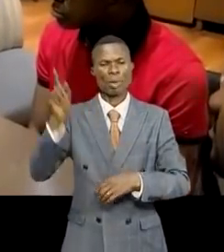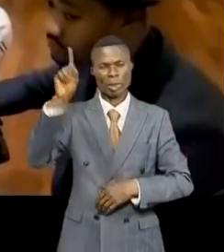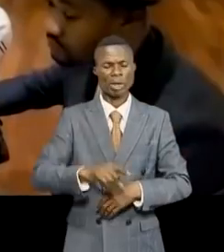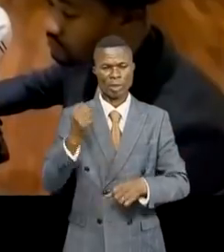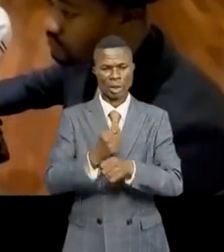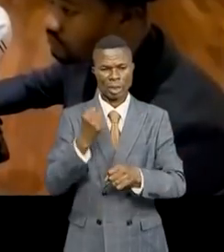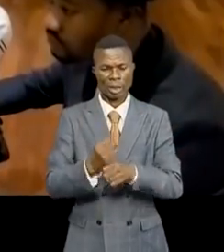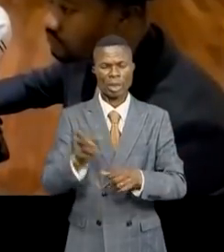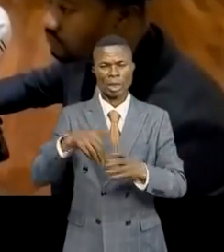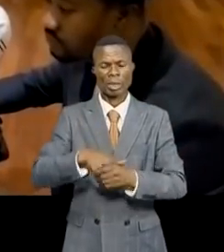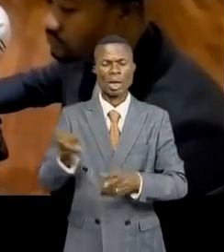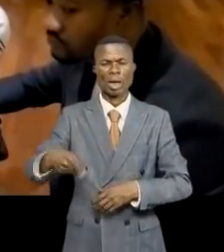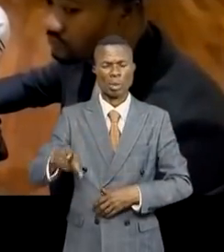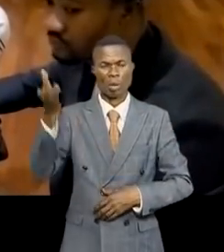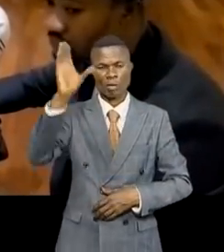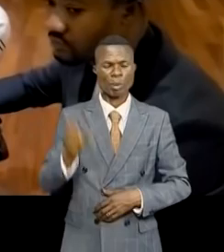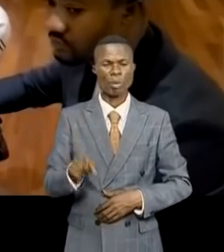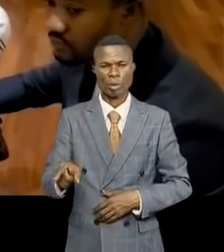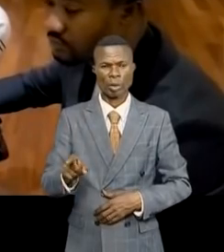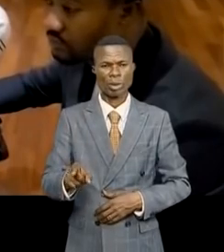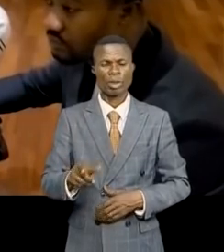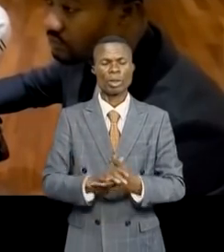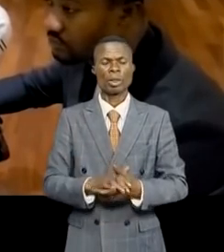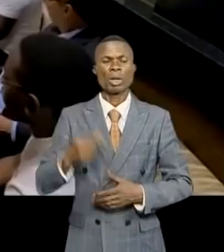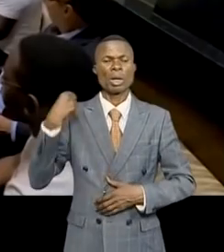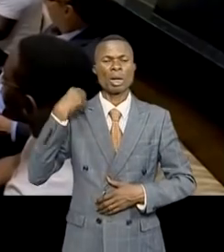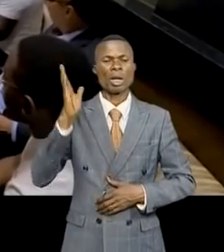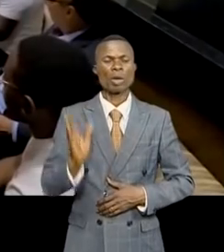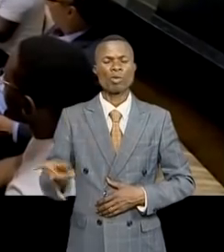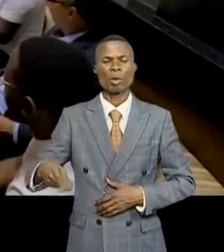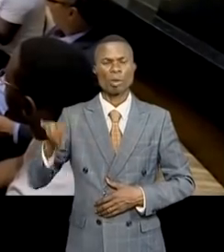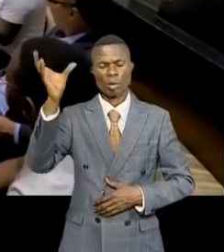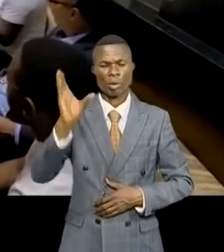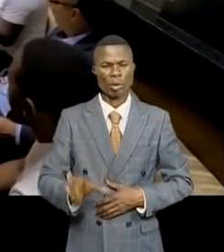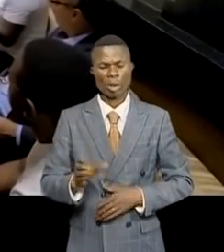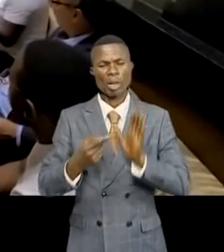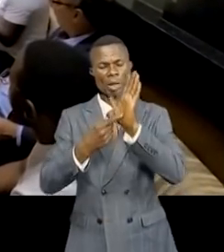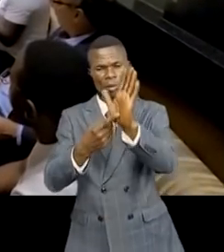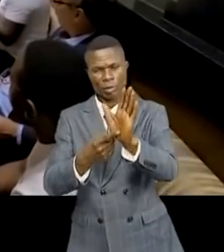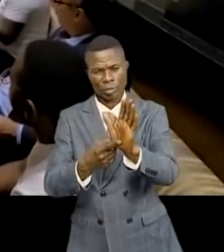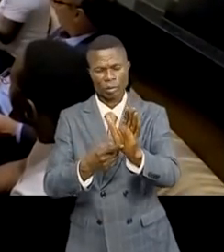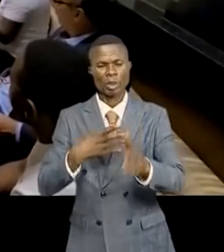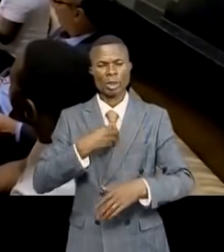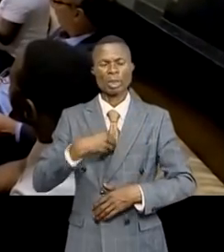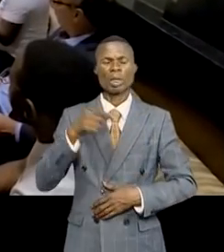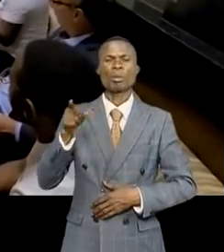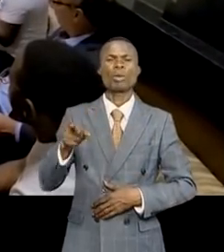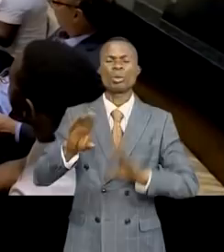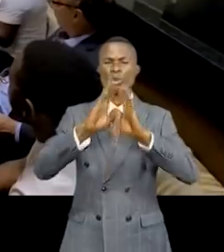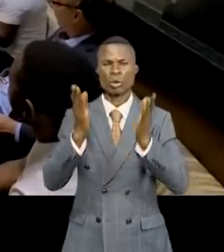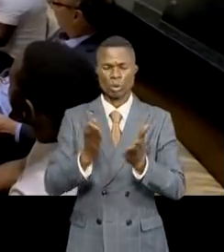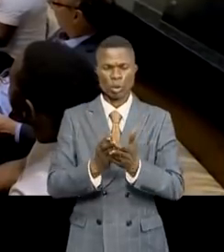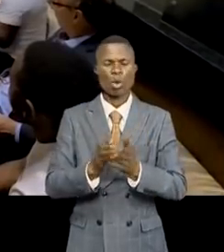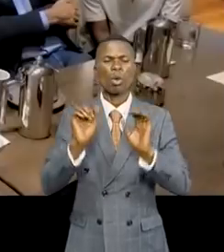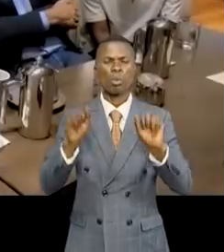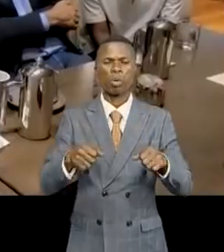investir dans la province de Mbuta-Kasavubu. Le chef de l'exécutif provincial a pour sa part présenté à son interlocuteur toutes les facilités